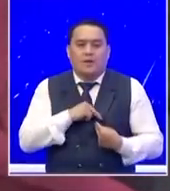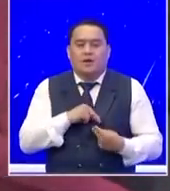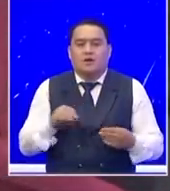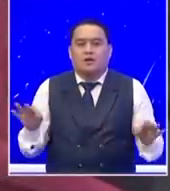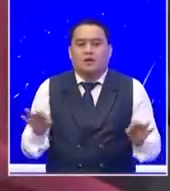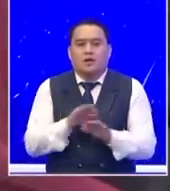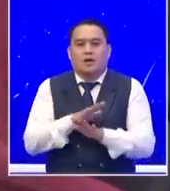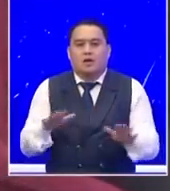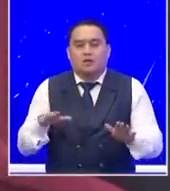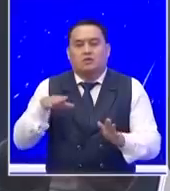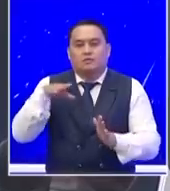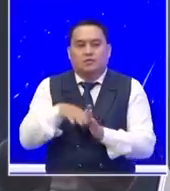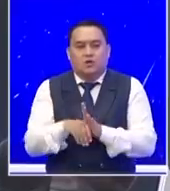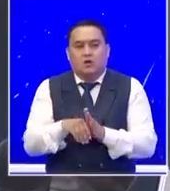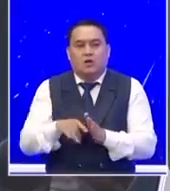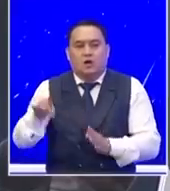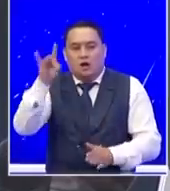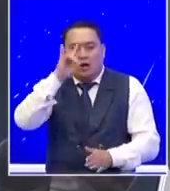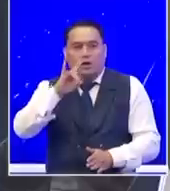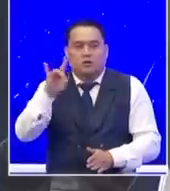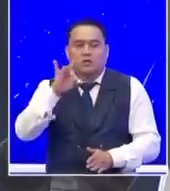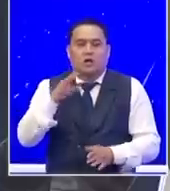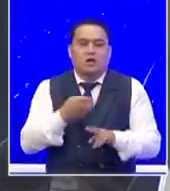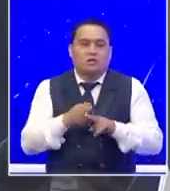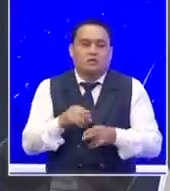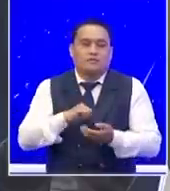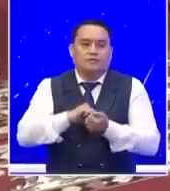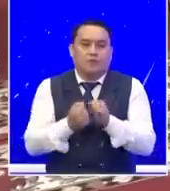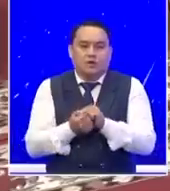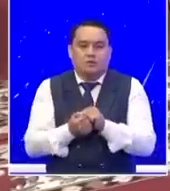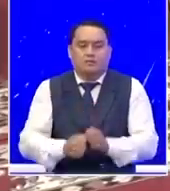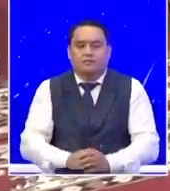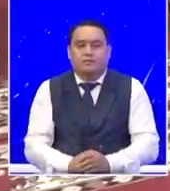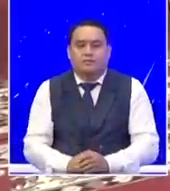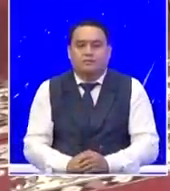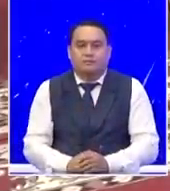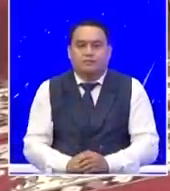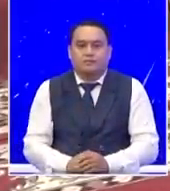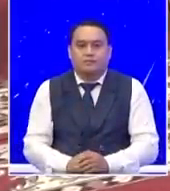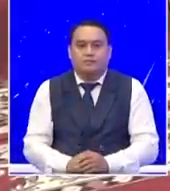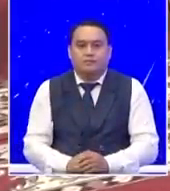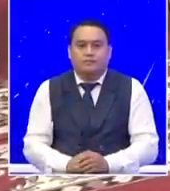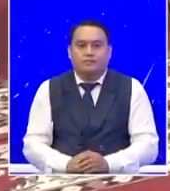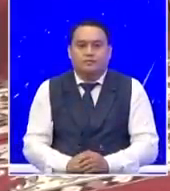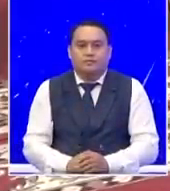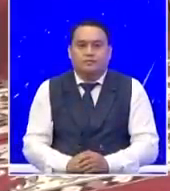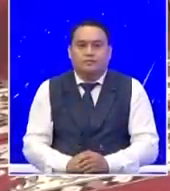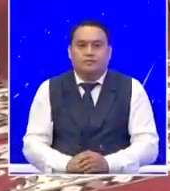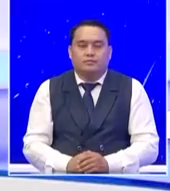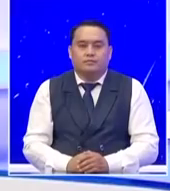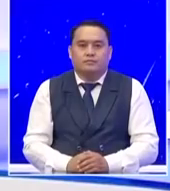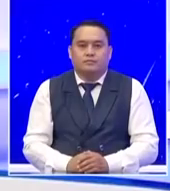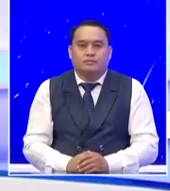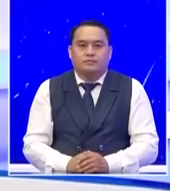әншілер санатынан. Олар орындаған әндер қазақ халқының жүрегінде мәңгі сақталмақ. Медет Жұмабай, Мәди Байбосынов, Жетісу телеарнасы.